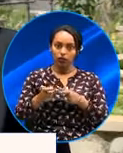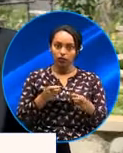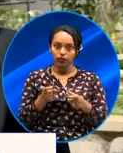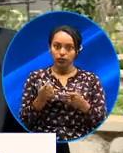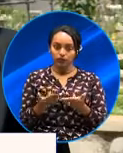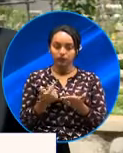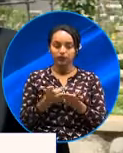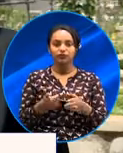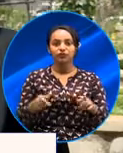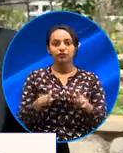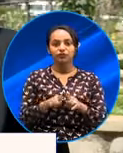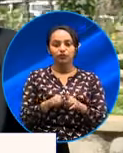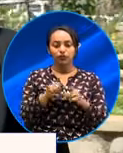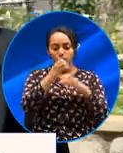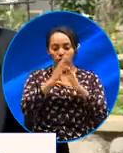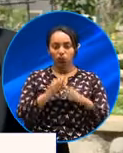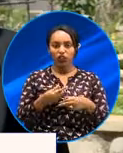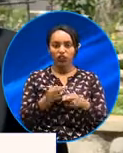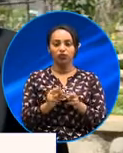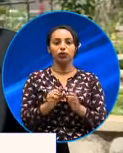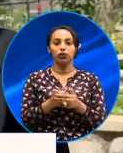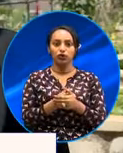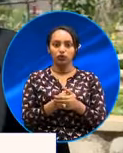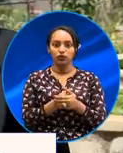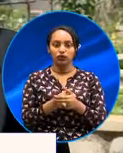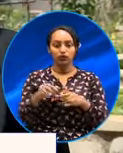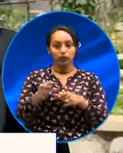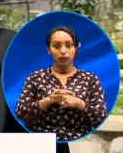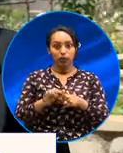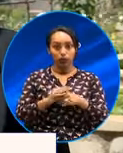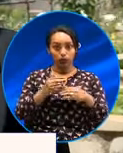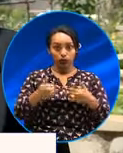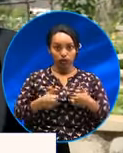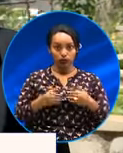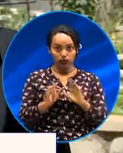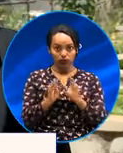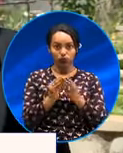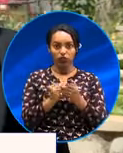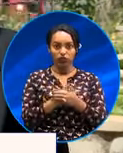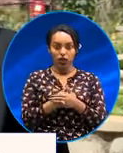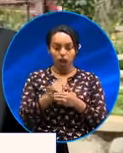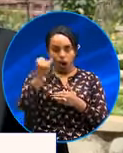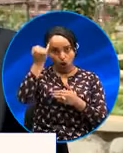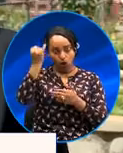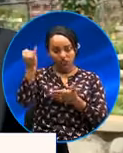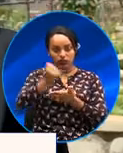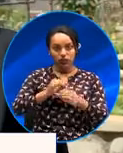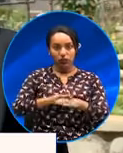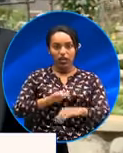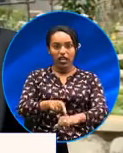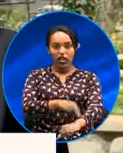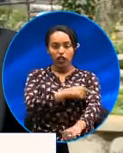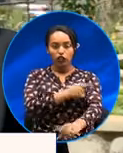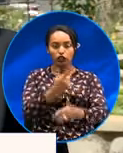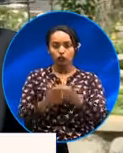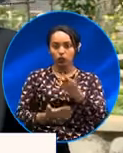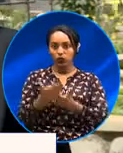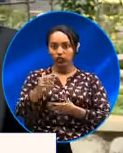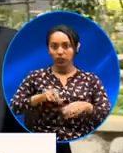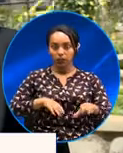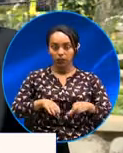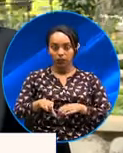አስተዳደር እንዲሁም ኮንስትራክሽን ቢሮ ባለሙያዎች ባሉበት ሁኔታ ኮንሰፕት ዲዛይኑ ላይ ረጅም ውይይት